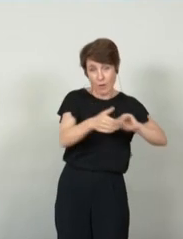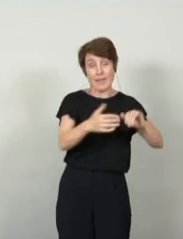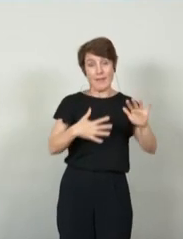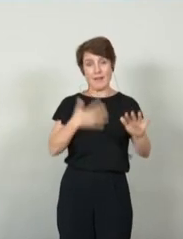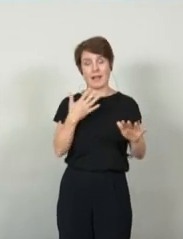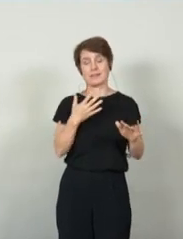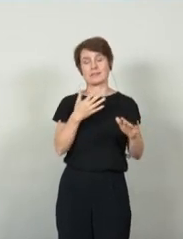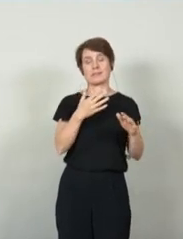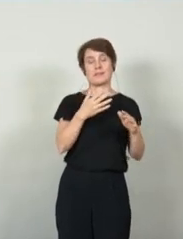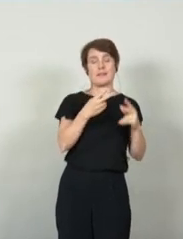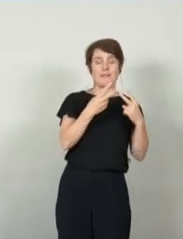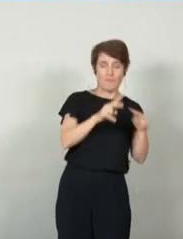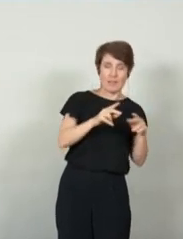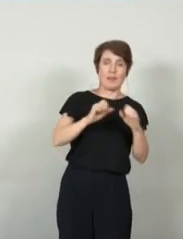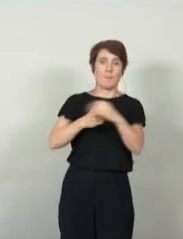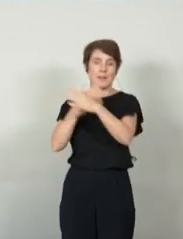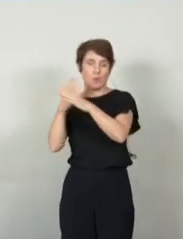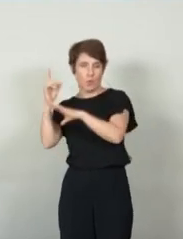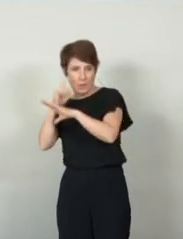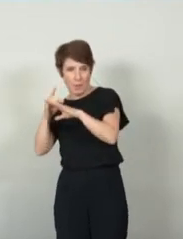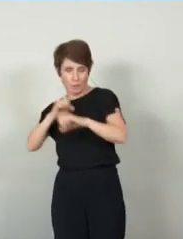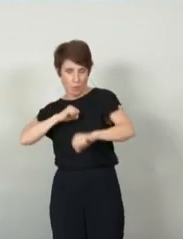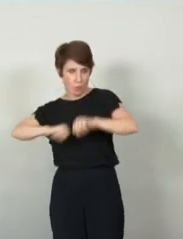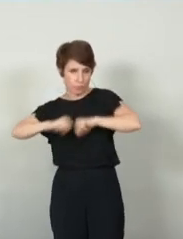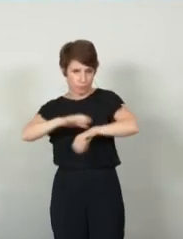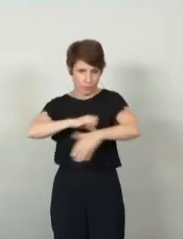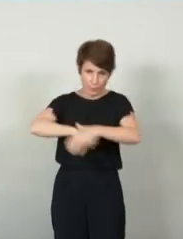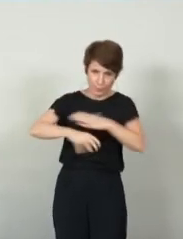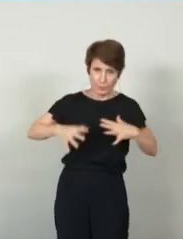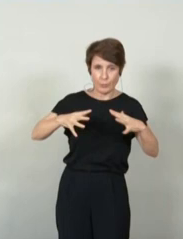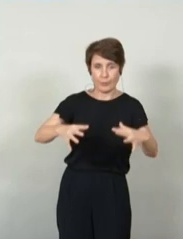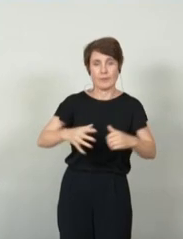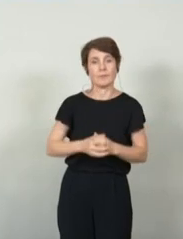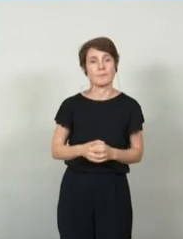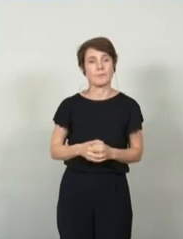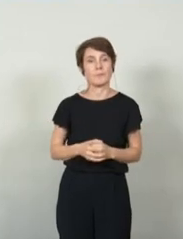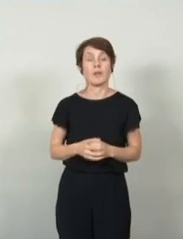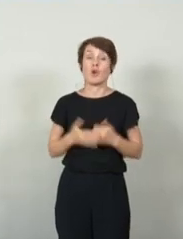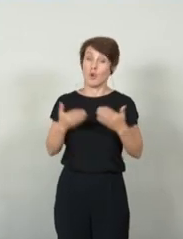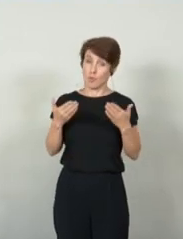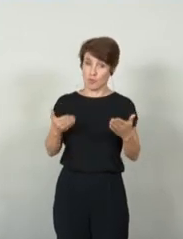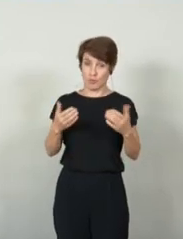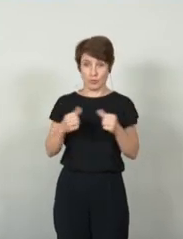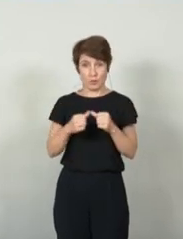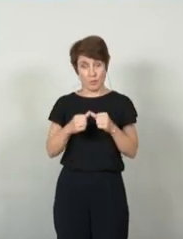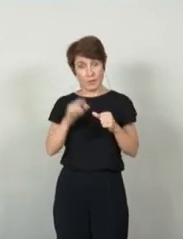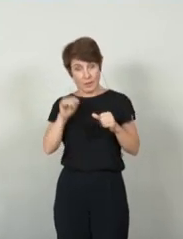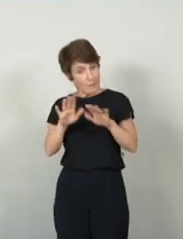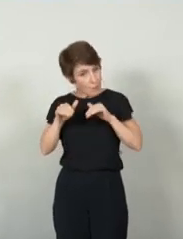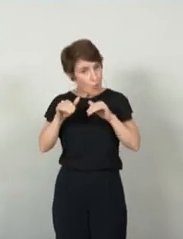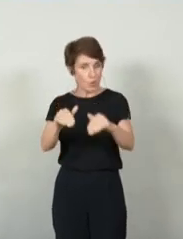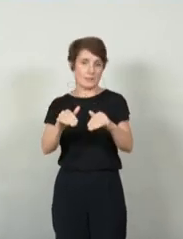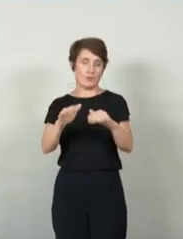collectivités et a permis de mobiliser de nombreux acteurs engagés il est temps aujourd'hui de poursuivre des temps de rencontres